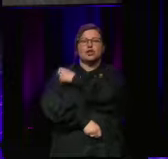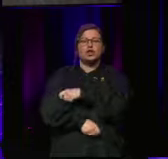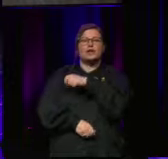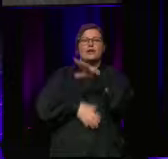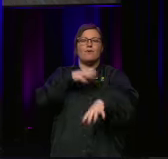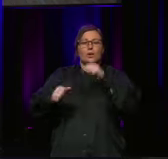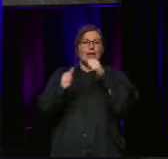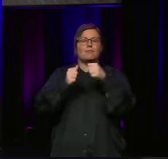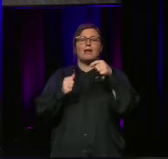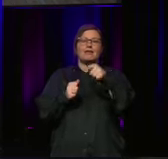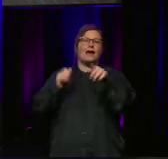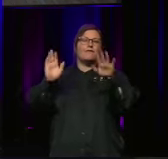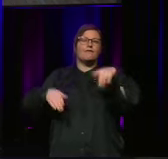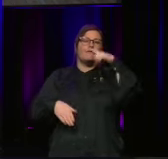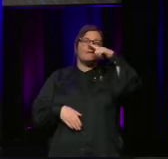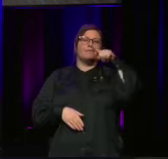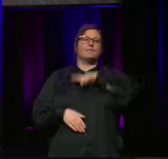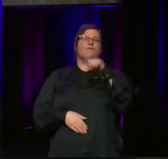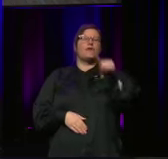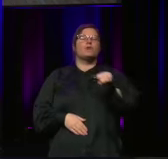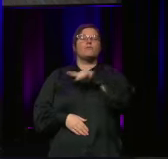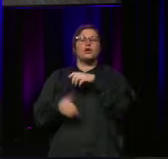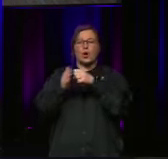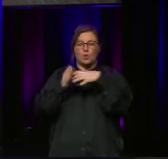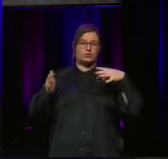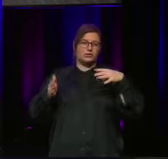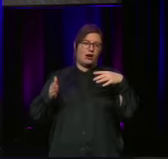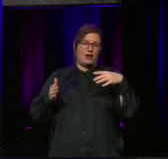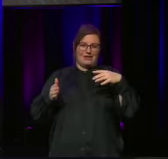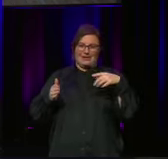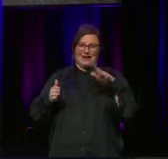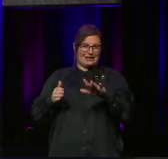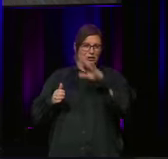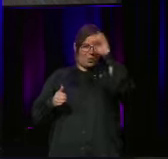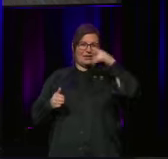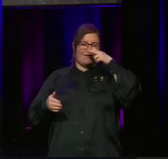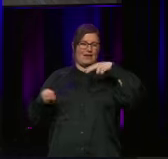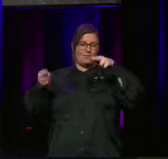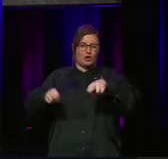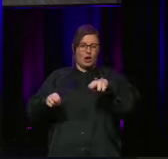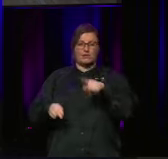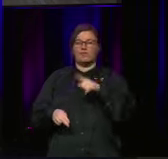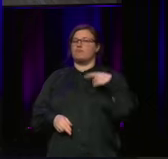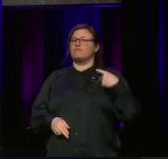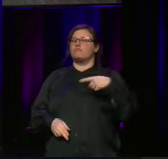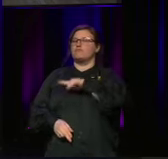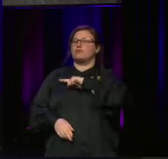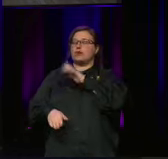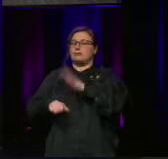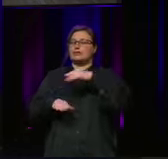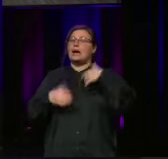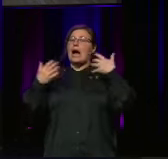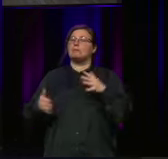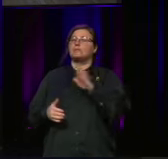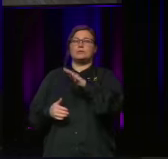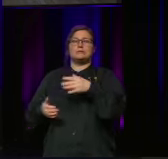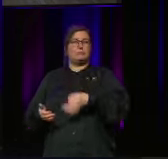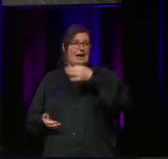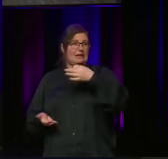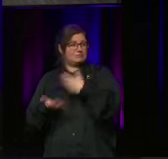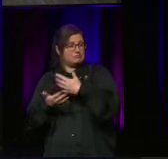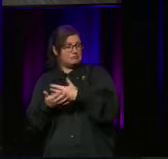ålder hade felbedömts. Just det. Så det var inte att han hade varit oskyldigt dömd eller så. Det var väldigt kontroversiellt. Där vet jag inte om hon fick fram poängen så bra i